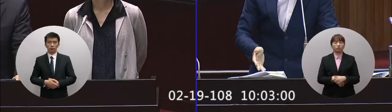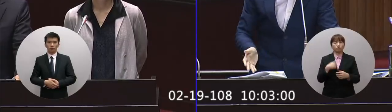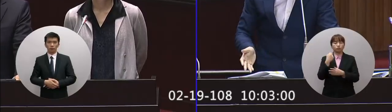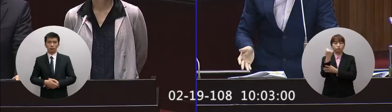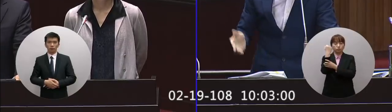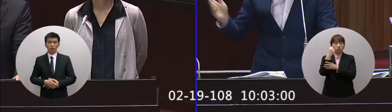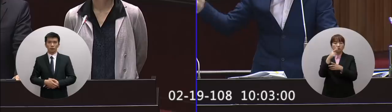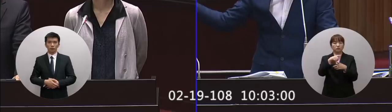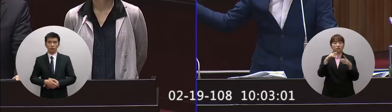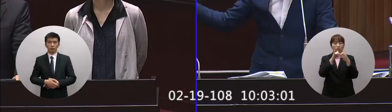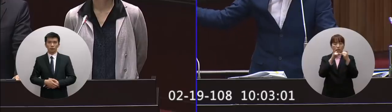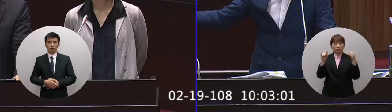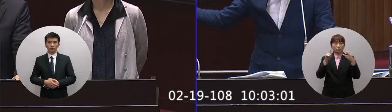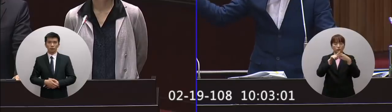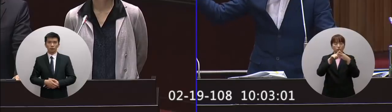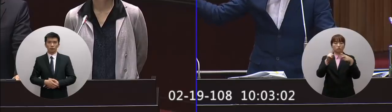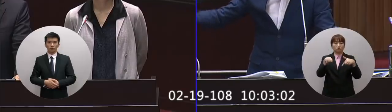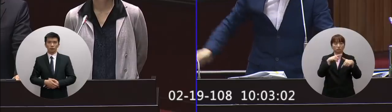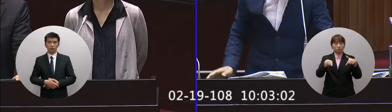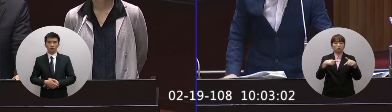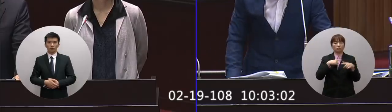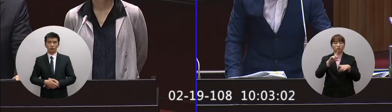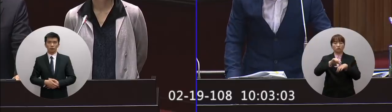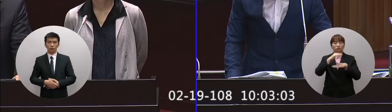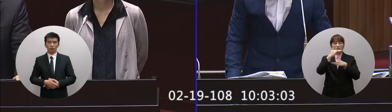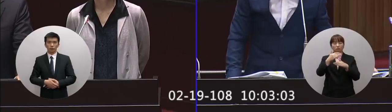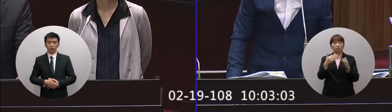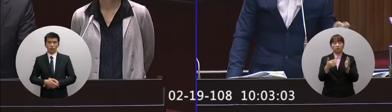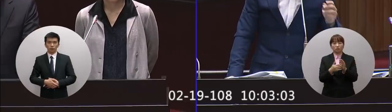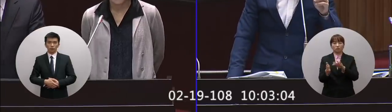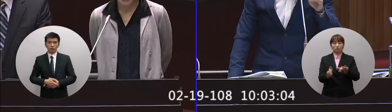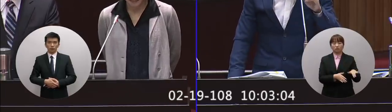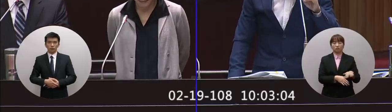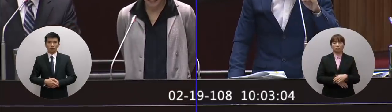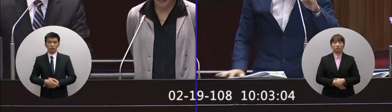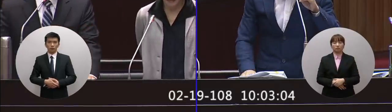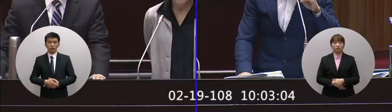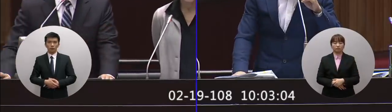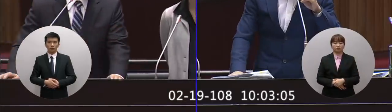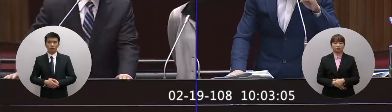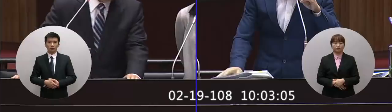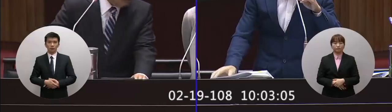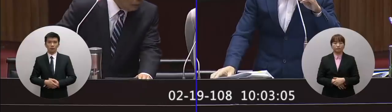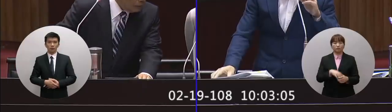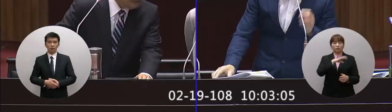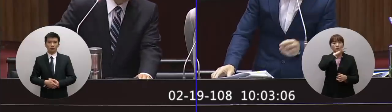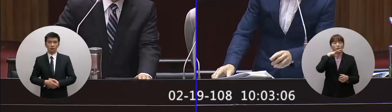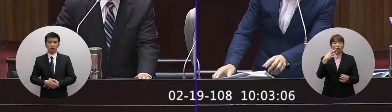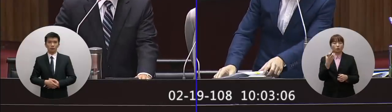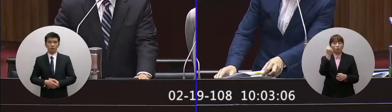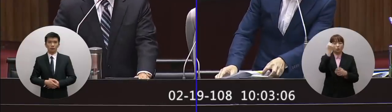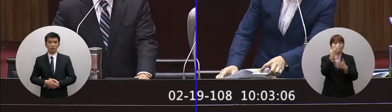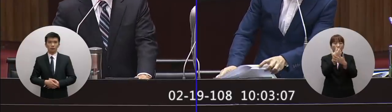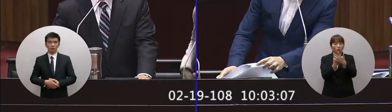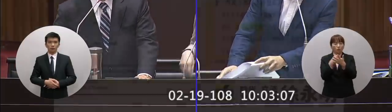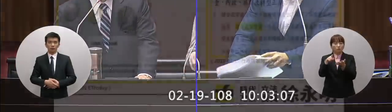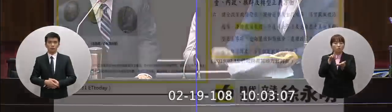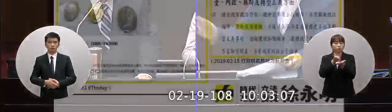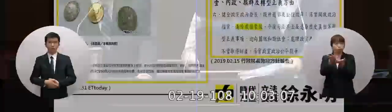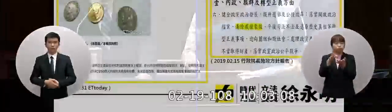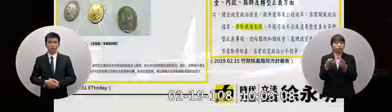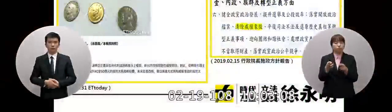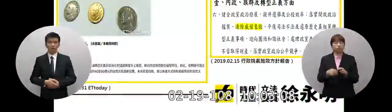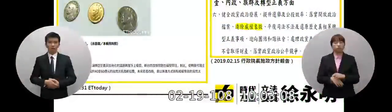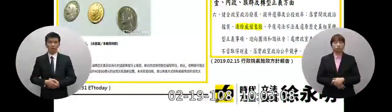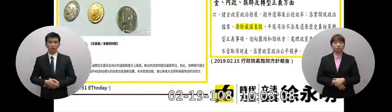讲过再民主化哈。院长，我时间有限，赶快问这一题好，关于这个。威权余绪哈，清除威权这一块哈，